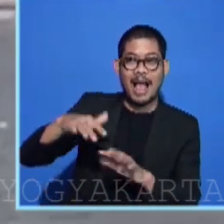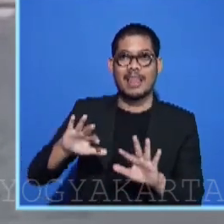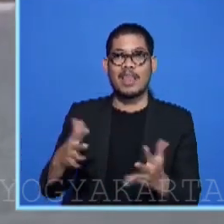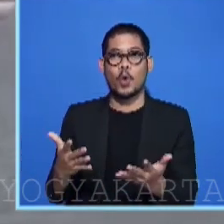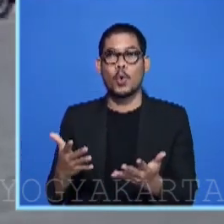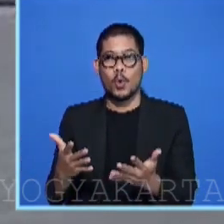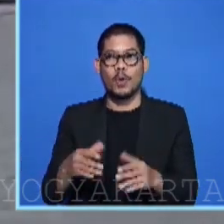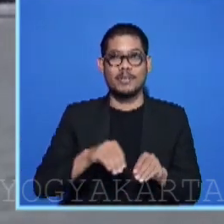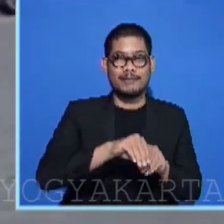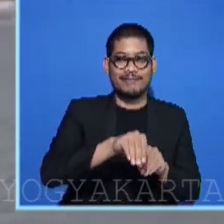sukses di Bali Sumatera Selatan